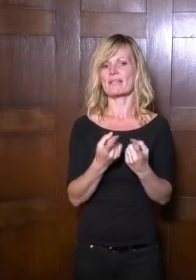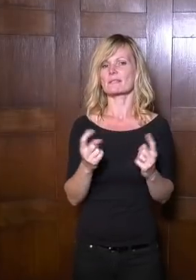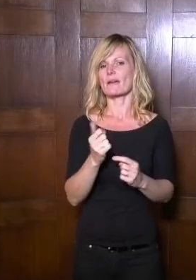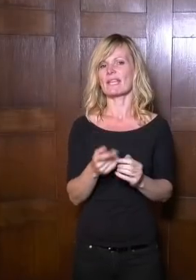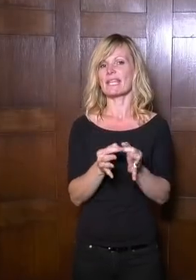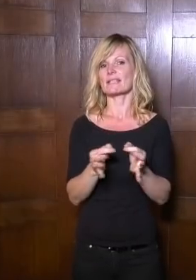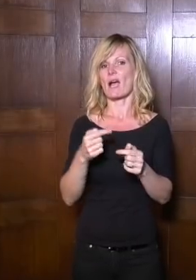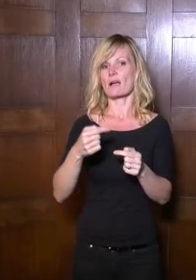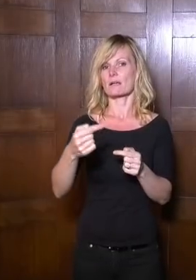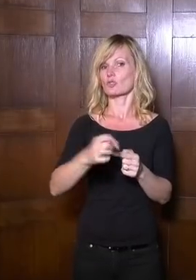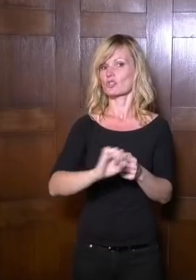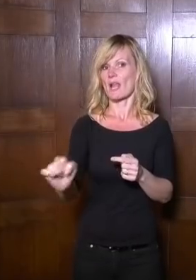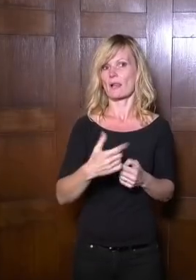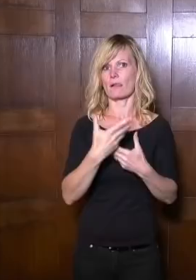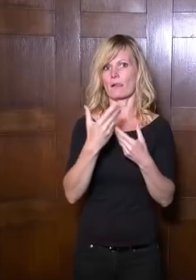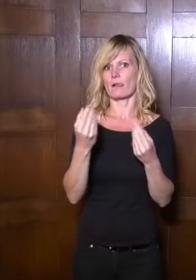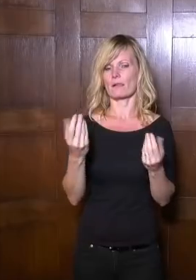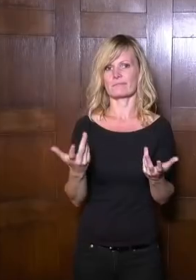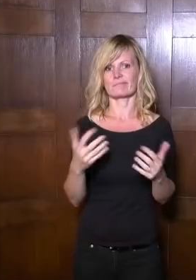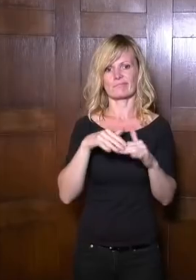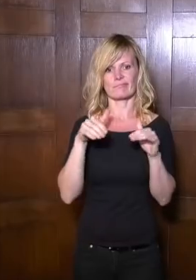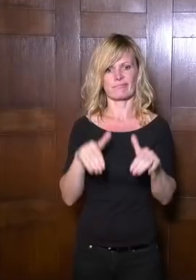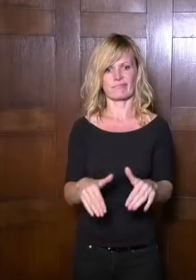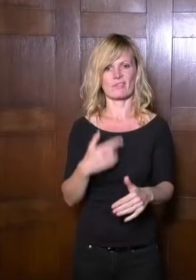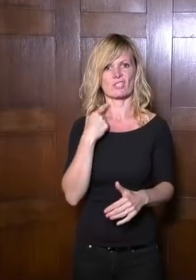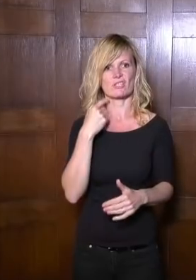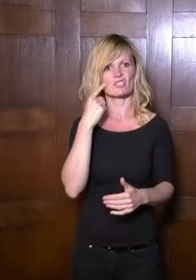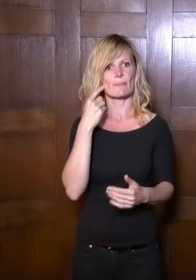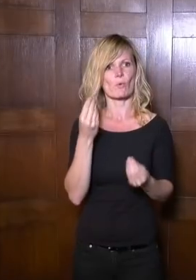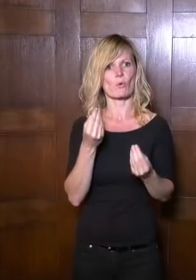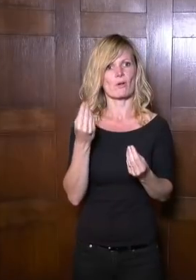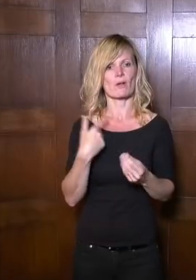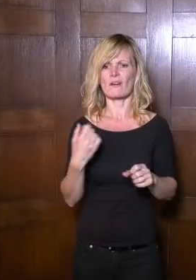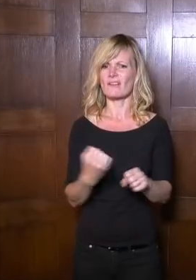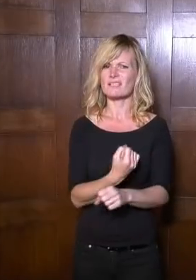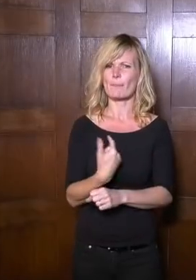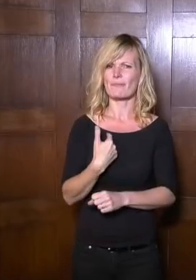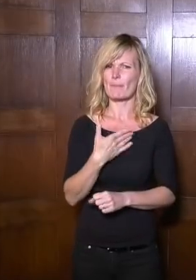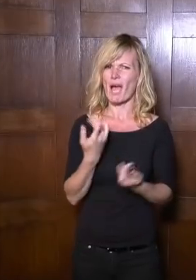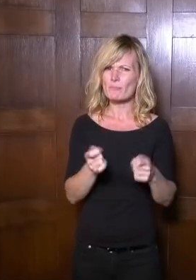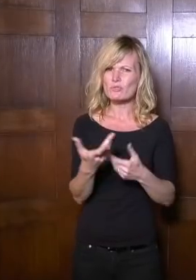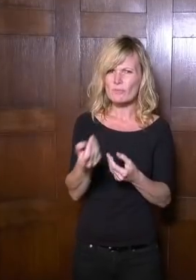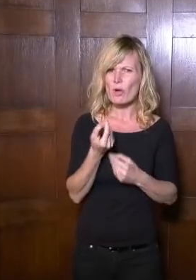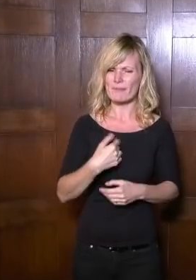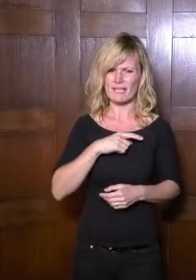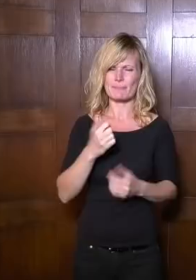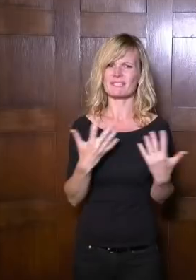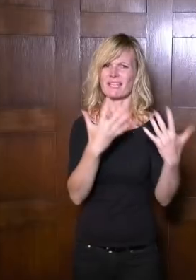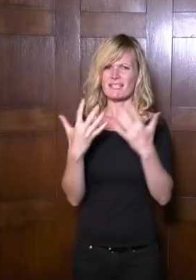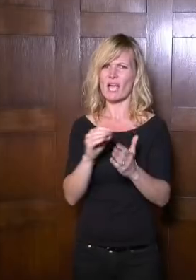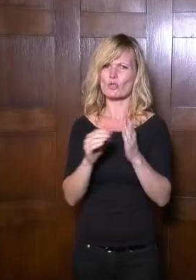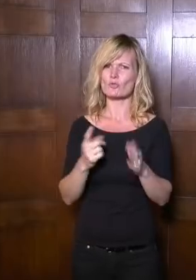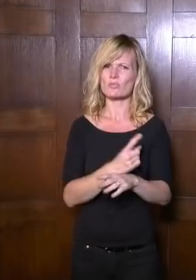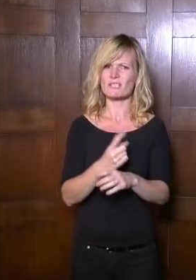wenigen Tagen sehr schnell das wieder verflogen, weil man gemerkt hat, verdammt, kriege ich eigentlich einen Abschluss für meine 12 Jahre, für meine 10 Jahre